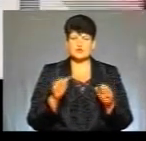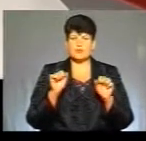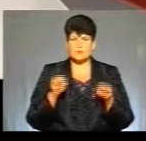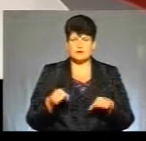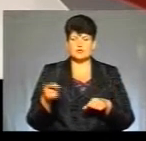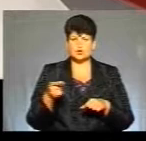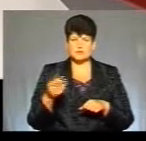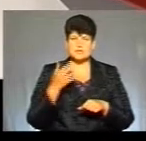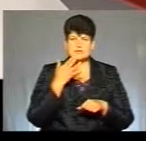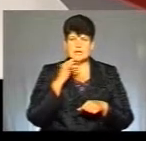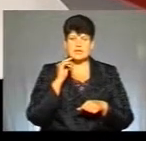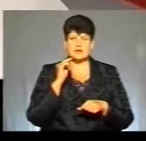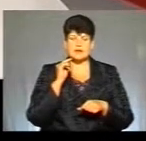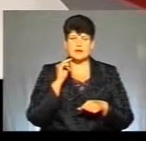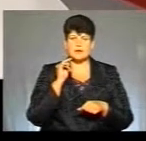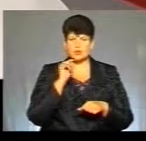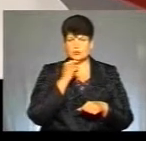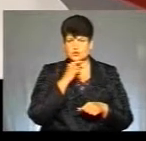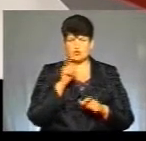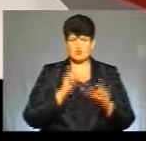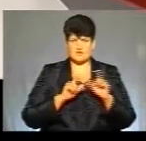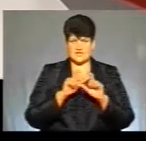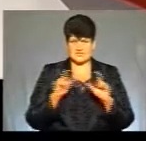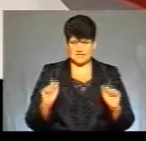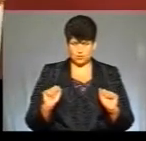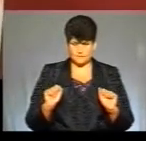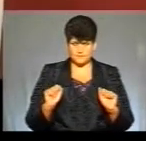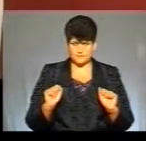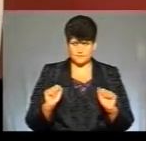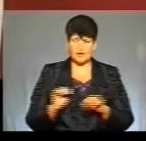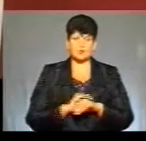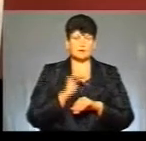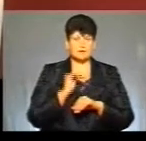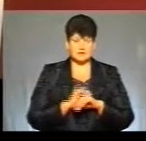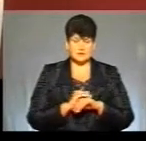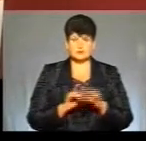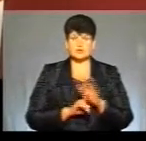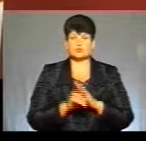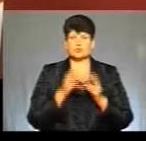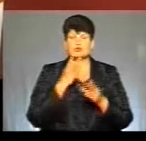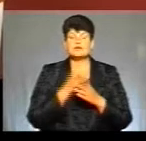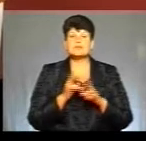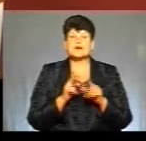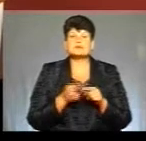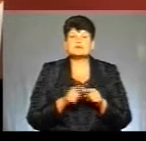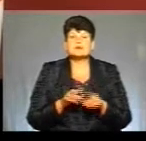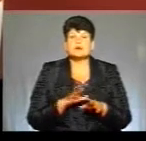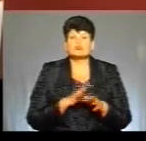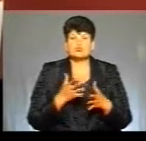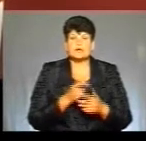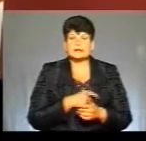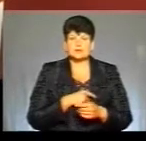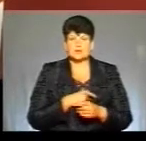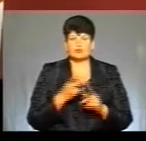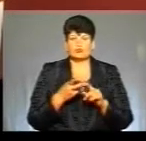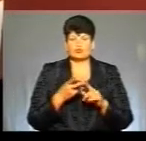Тернопільського національного економічного університету. Доброго вечора. Отож, давайте спершу подивимося, як це відбувалося, як депутати у другому